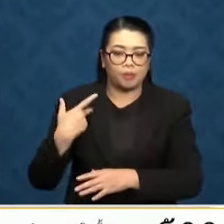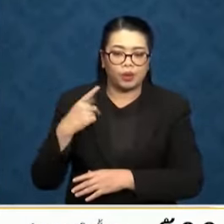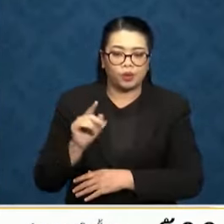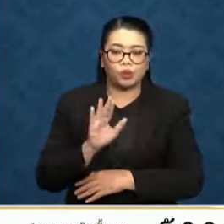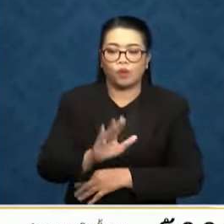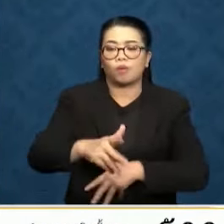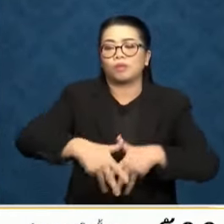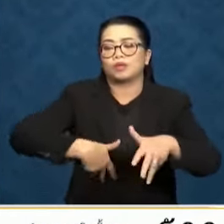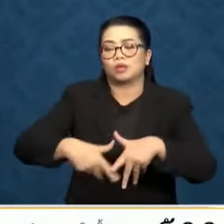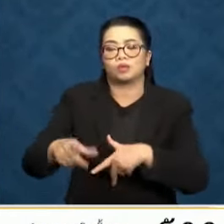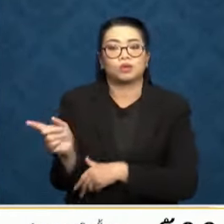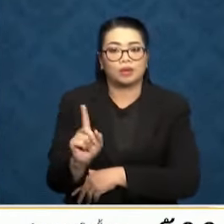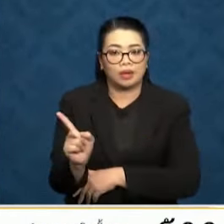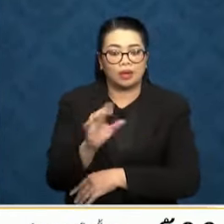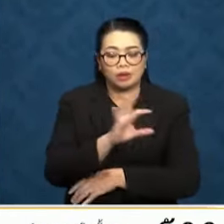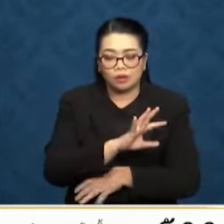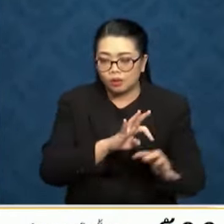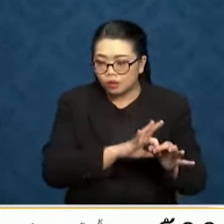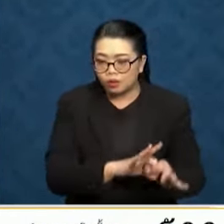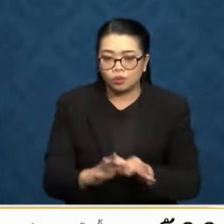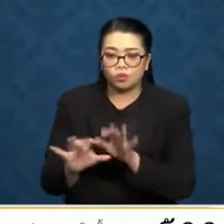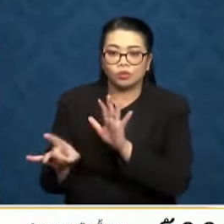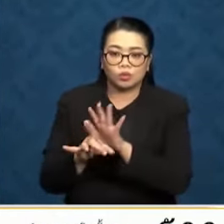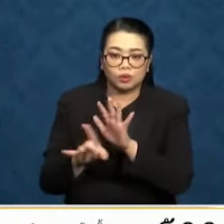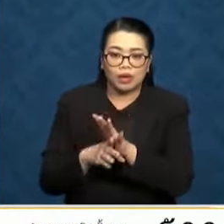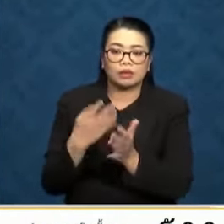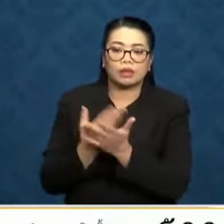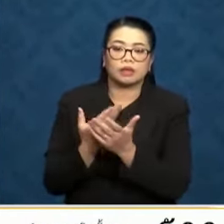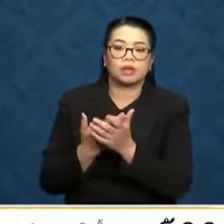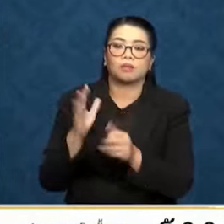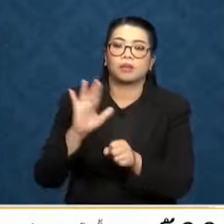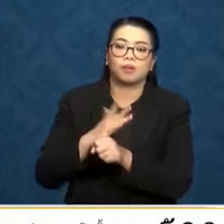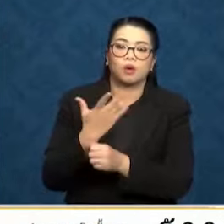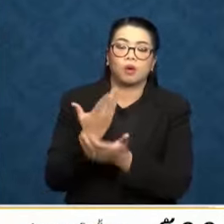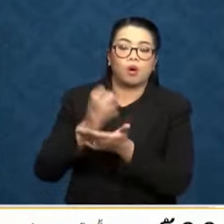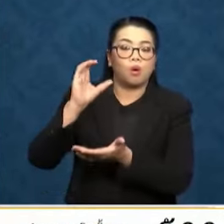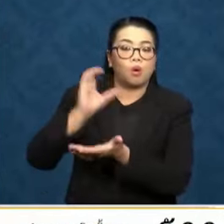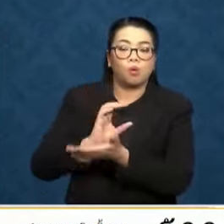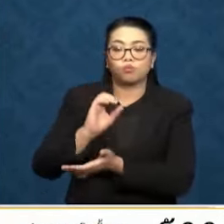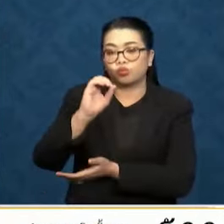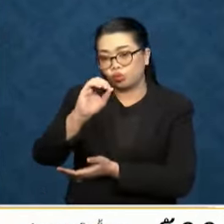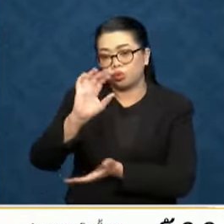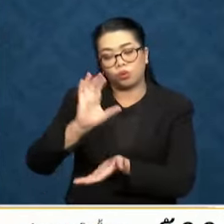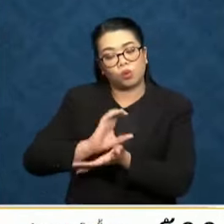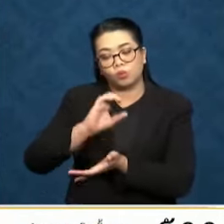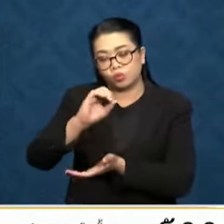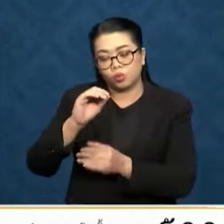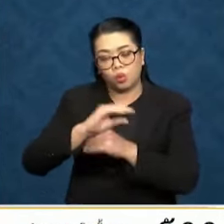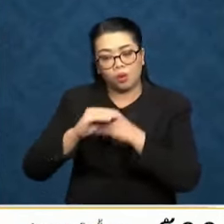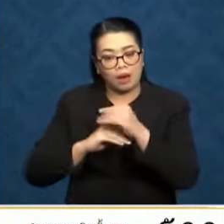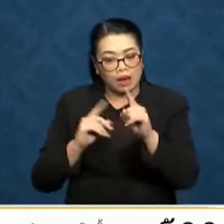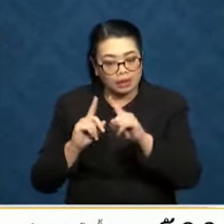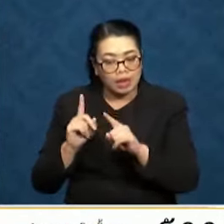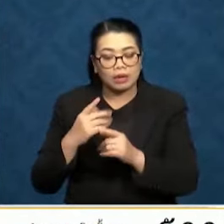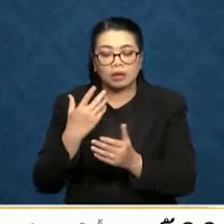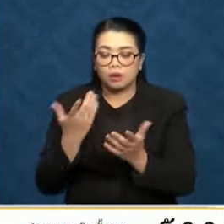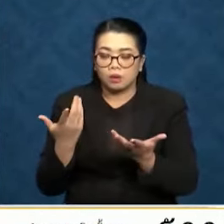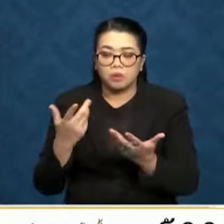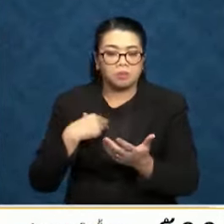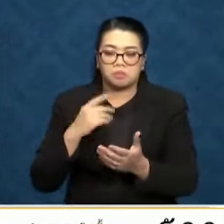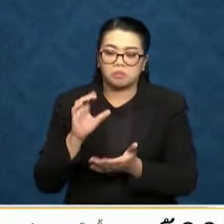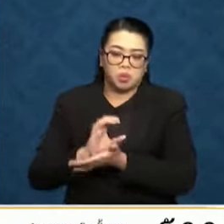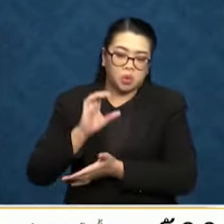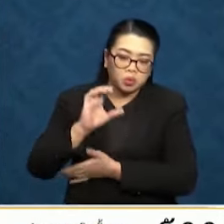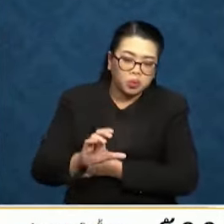ประธานนำไปสู่ zer Basebudgetingค่ะถ้าถ้าเรารู้ว่าโครงการไหนนะคะที่มันไม่คุ้ม